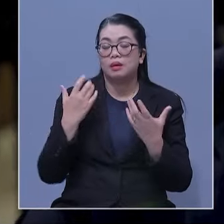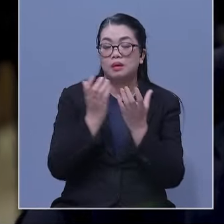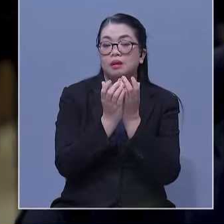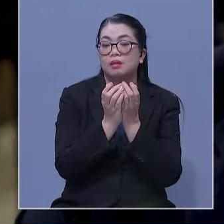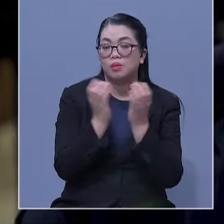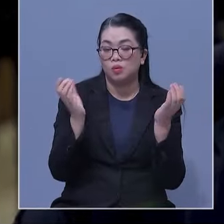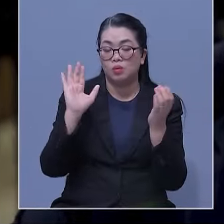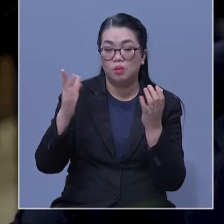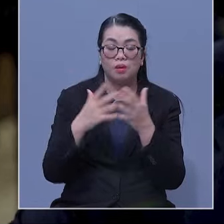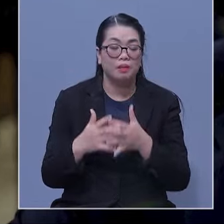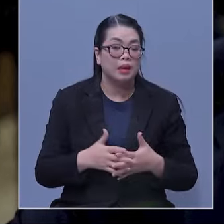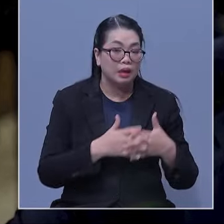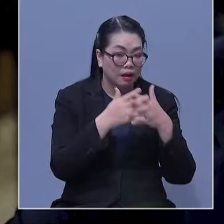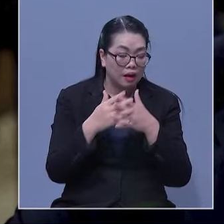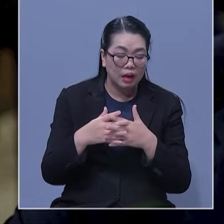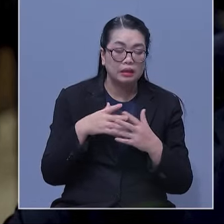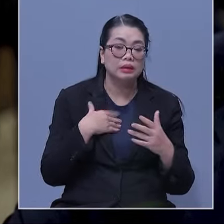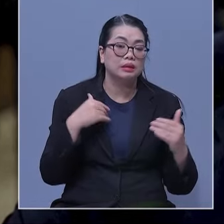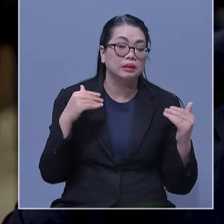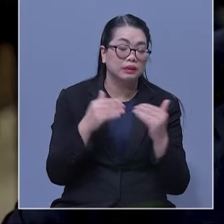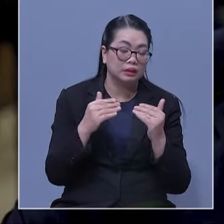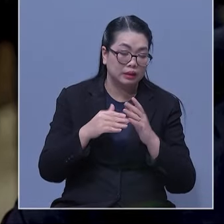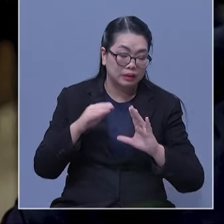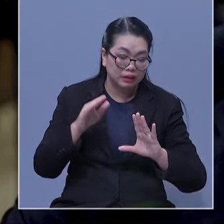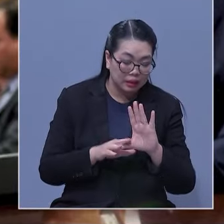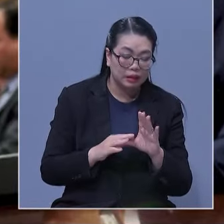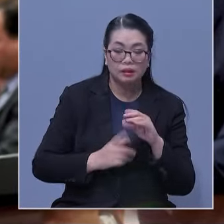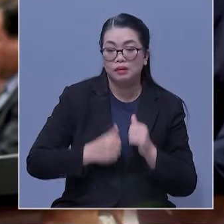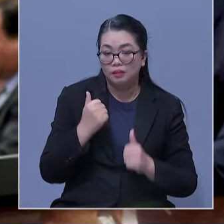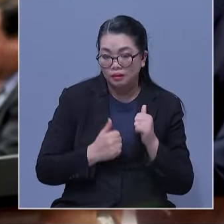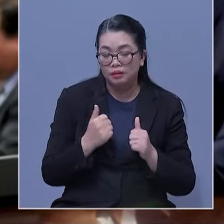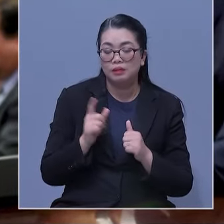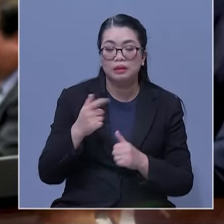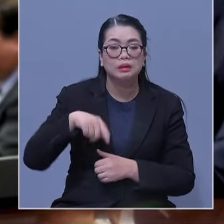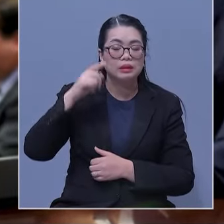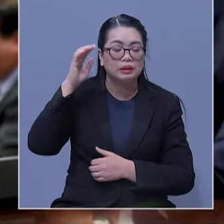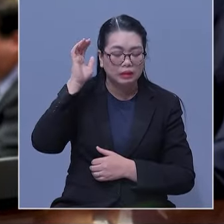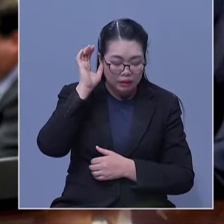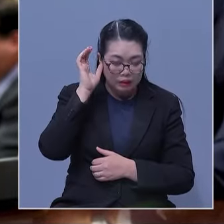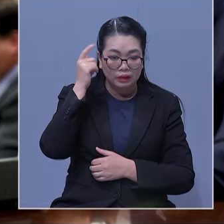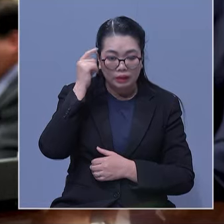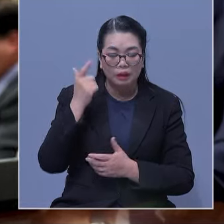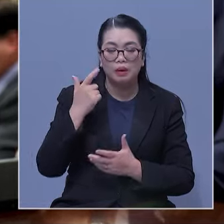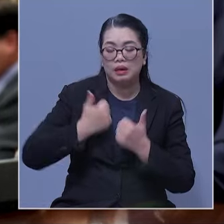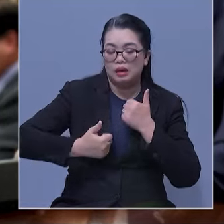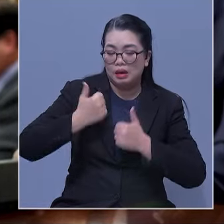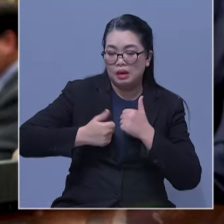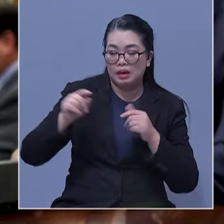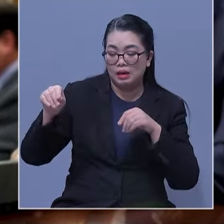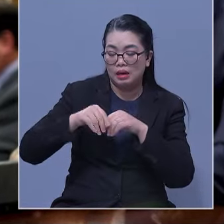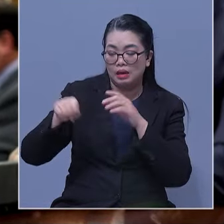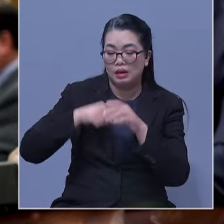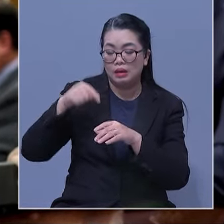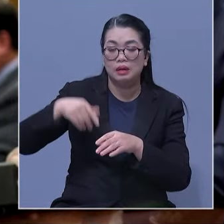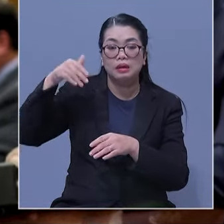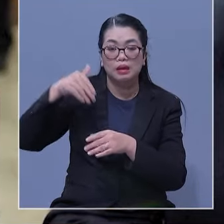รัฐอเมริกาเขายังคงมีสิทธิ์ที่จะลงชิงตำแหน่งประธานาธิบดีดังนั้นเชื่อว่าศึกเลือกตั้งก็ดำเนินต่อไปแต่ว่าคดีความ